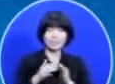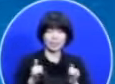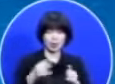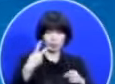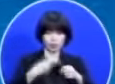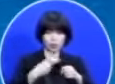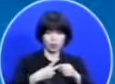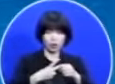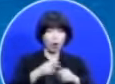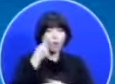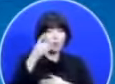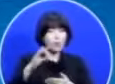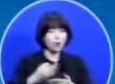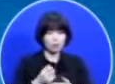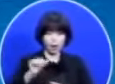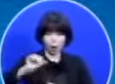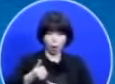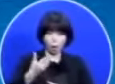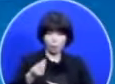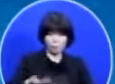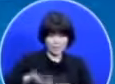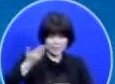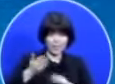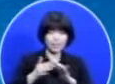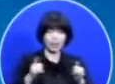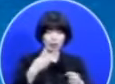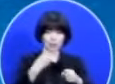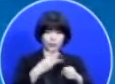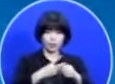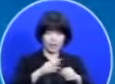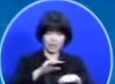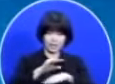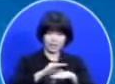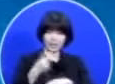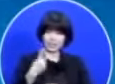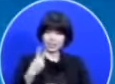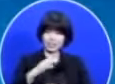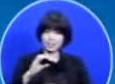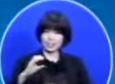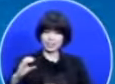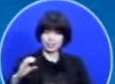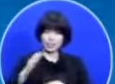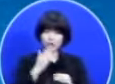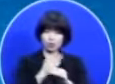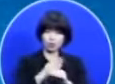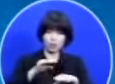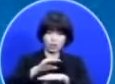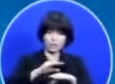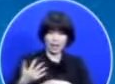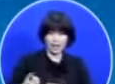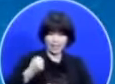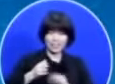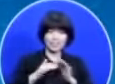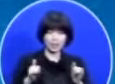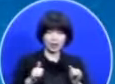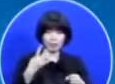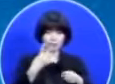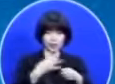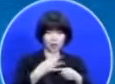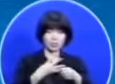두번째는 월 급여가 500만원 이상인 사람 세번째 자동차는 2007 10급 중용 차를 소유한 사람